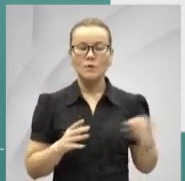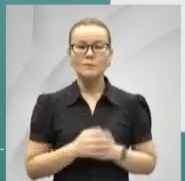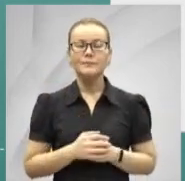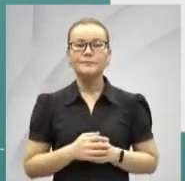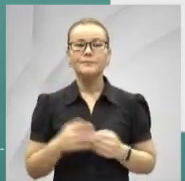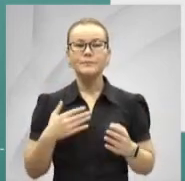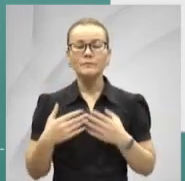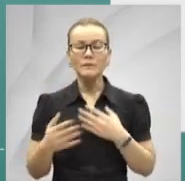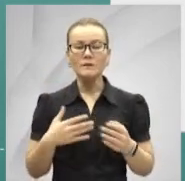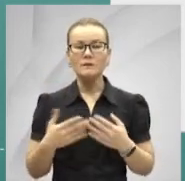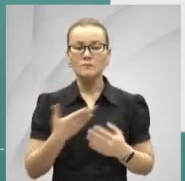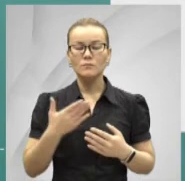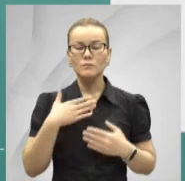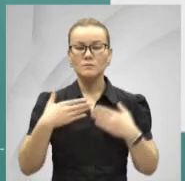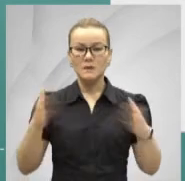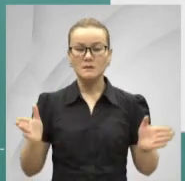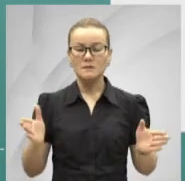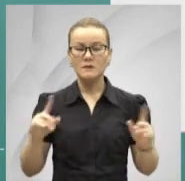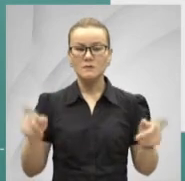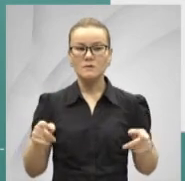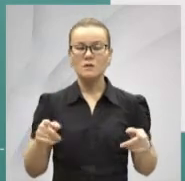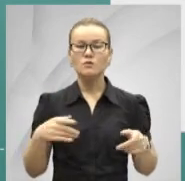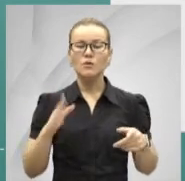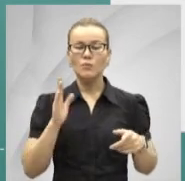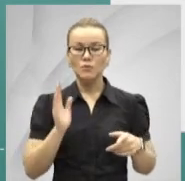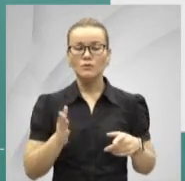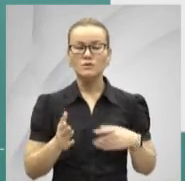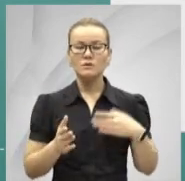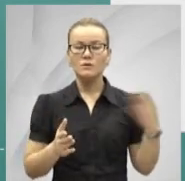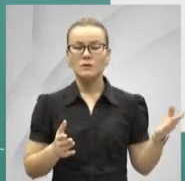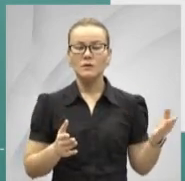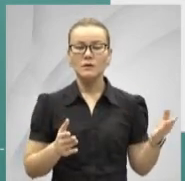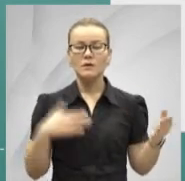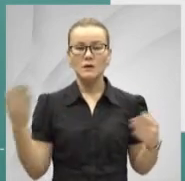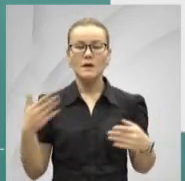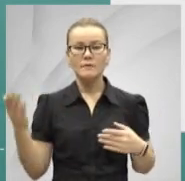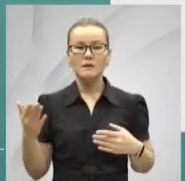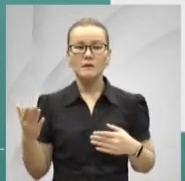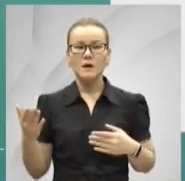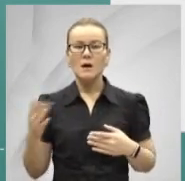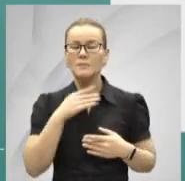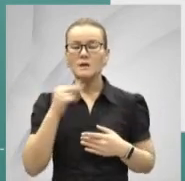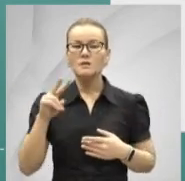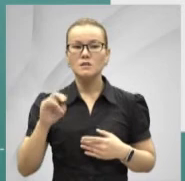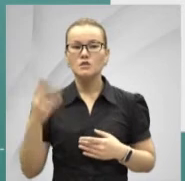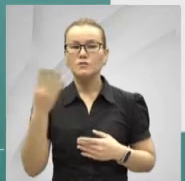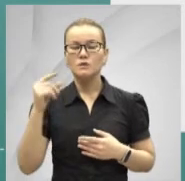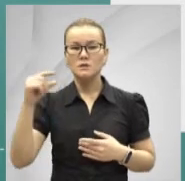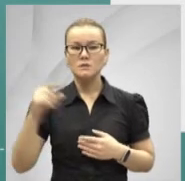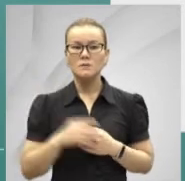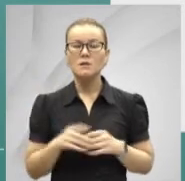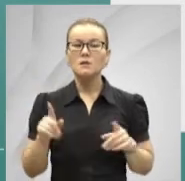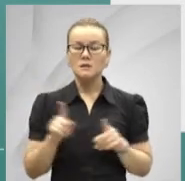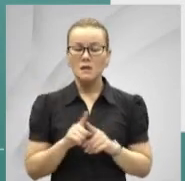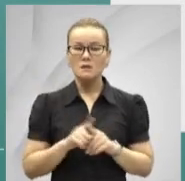скобки, то опять получим в левой части многочлен четвертой степени. Решить данное